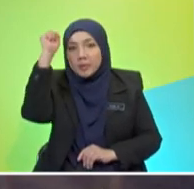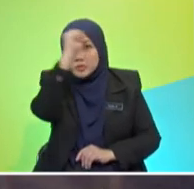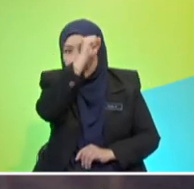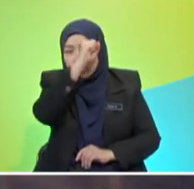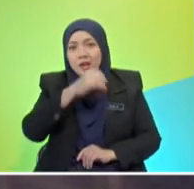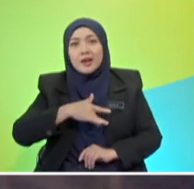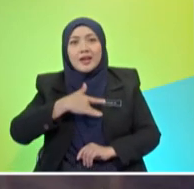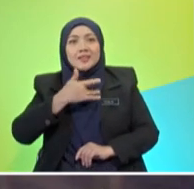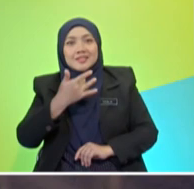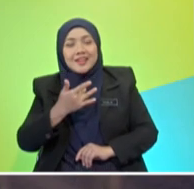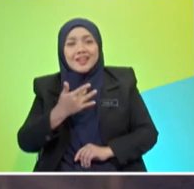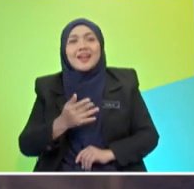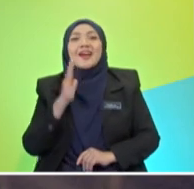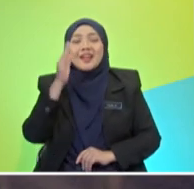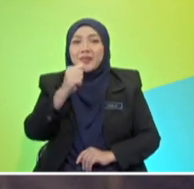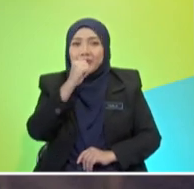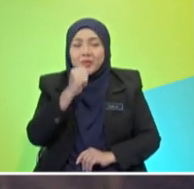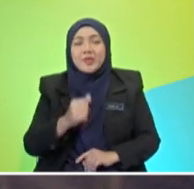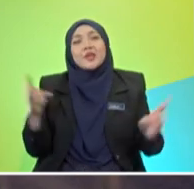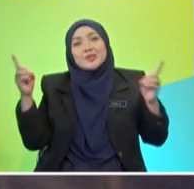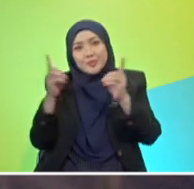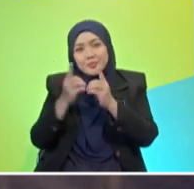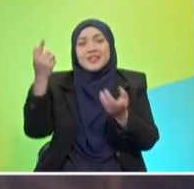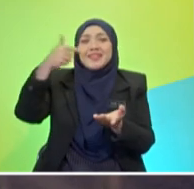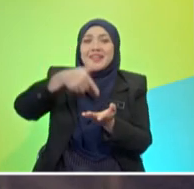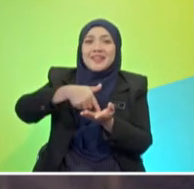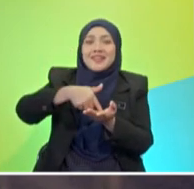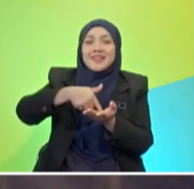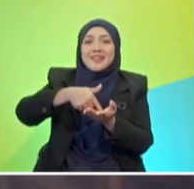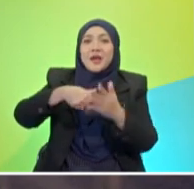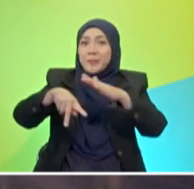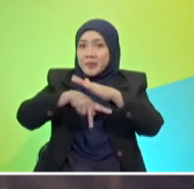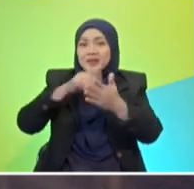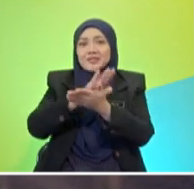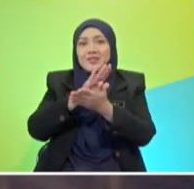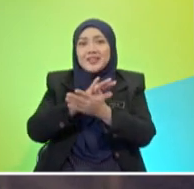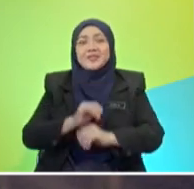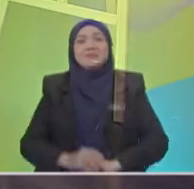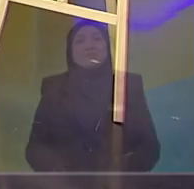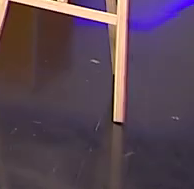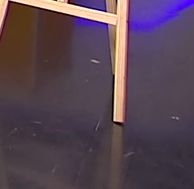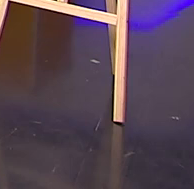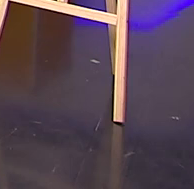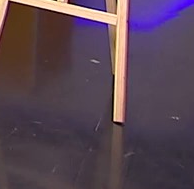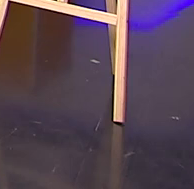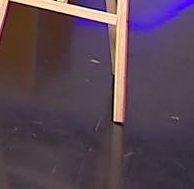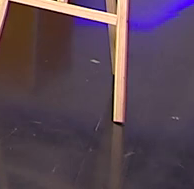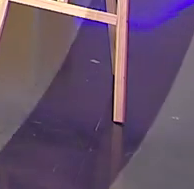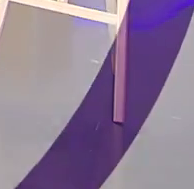kejap lagi cikgu. Okay. Kita akan berehat seketika. Kembali semula ke Praskola Didik TV KPM.